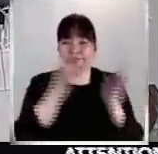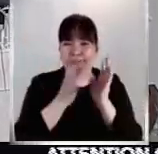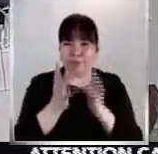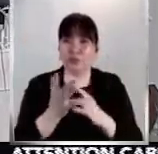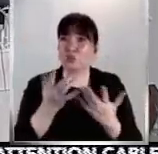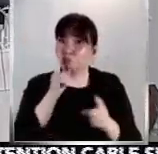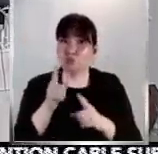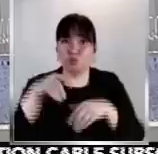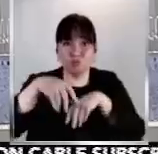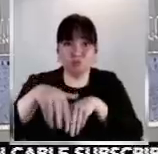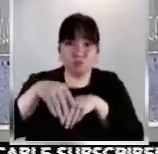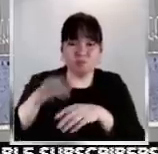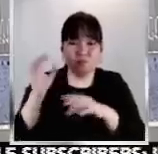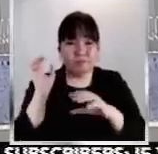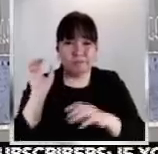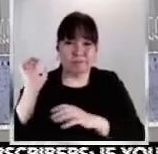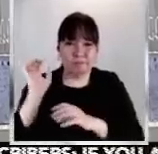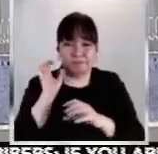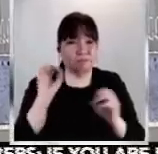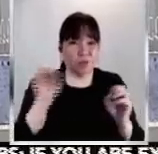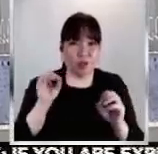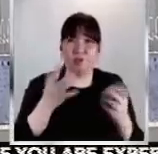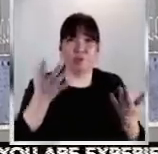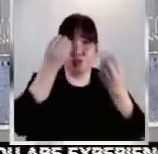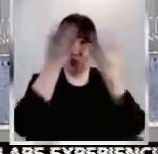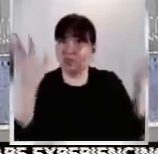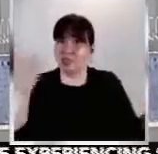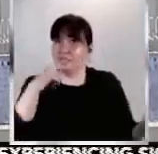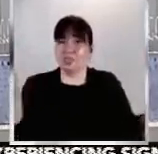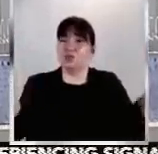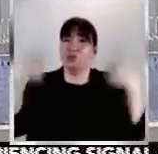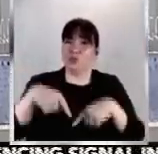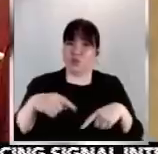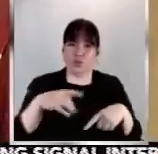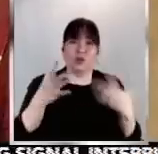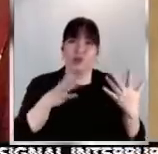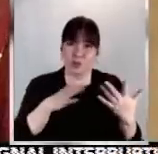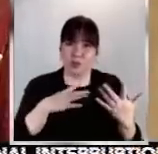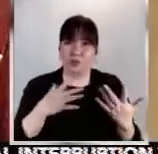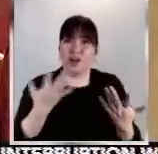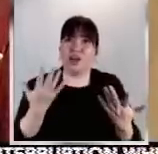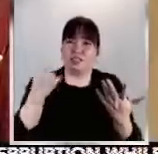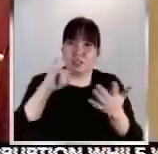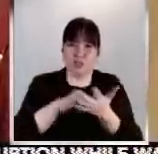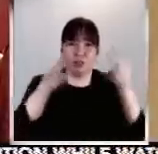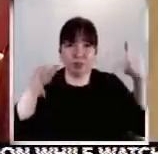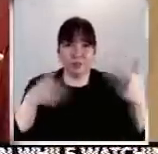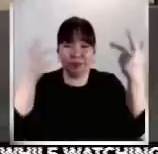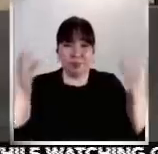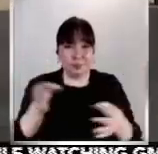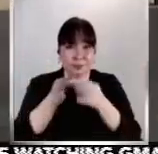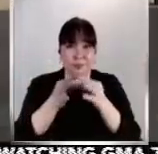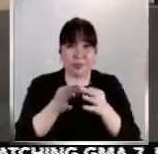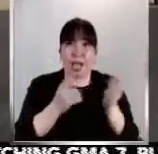huwag na raw pumunta sa Quiapo dahil sarado ang simbahan at online naman ang mga misa. Huwag na rin daw dalhin ang mga replika ng